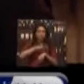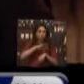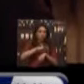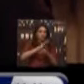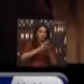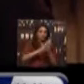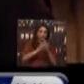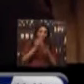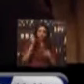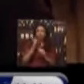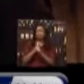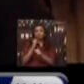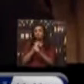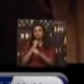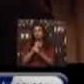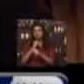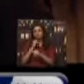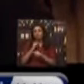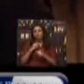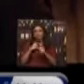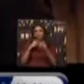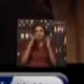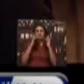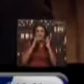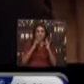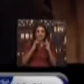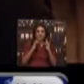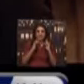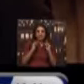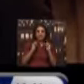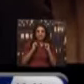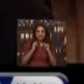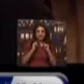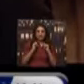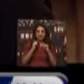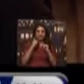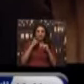حدش هيصدق انا كنت عيانه جدا وقايمه من المستشفى،